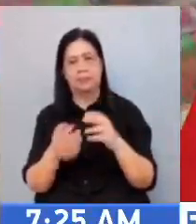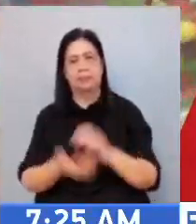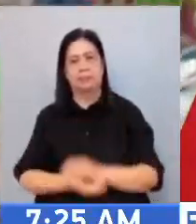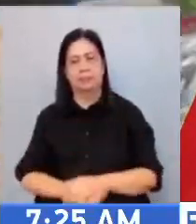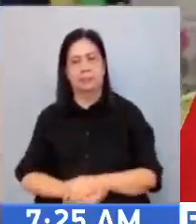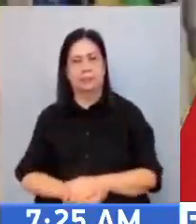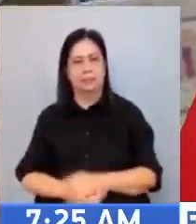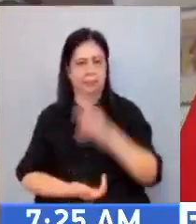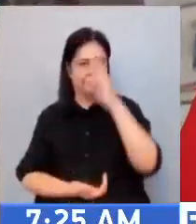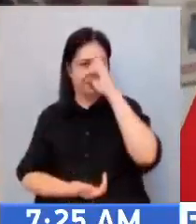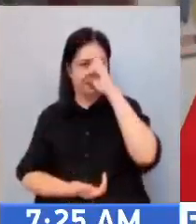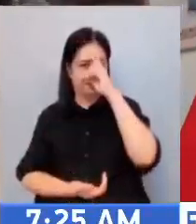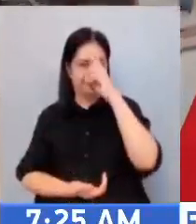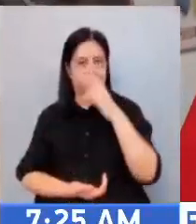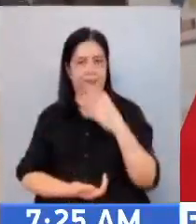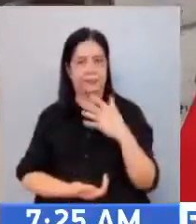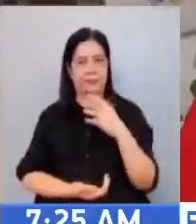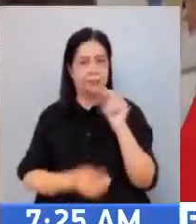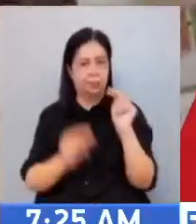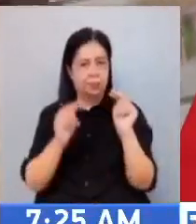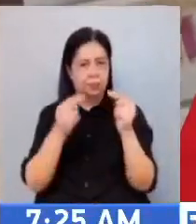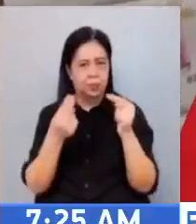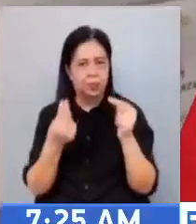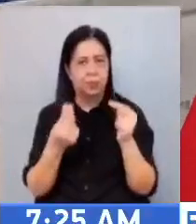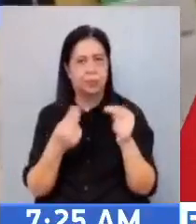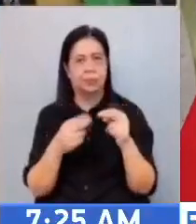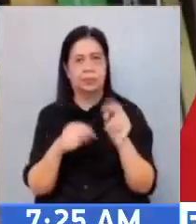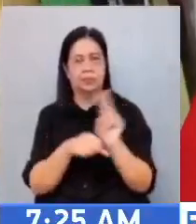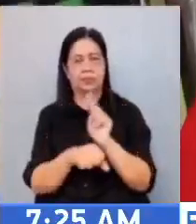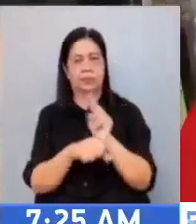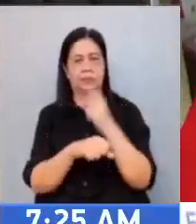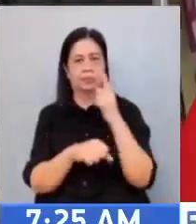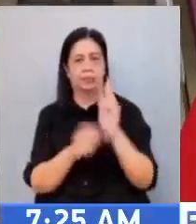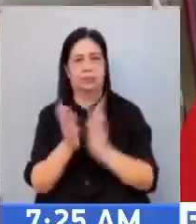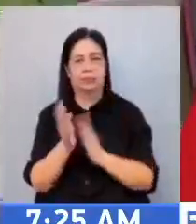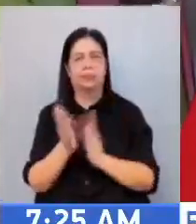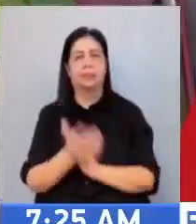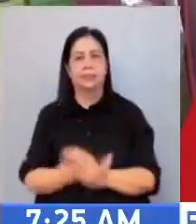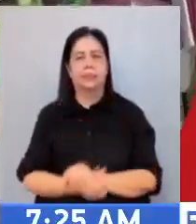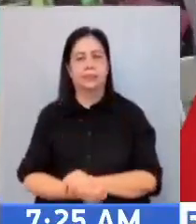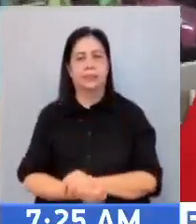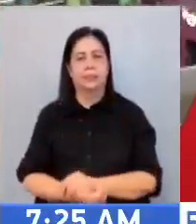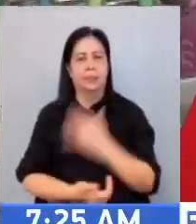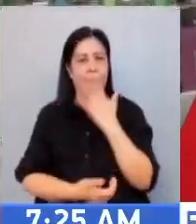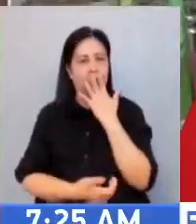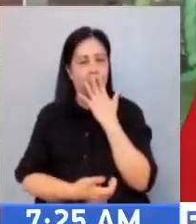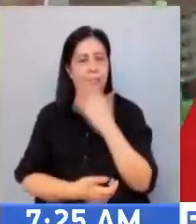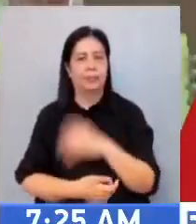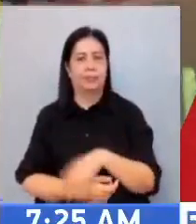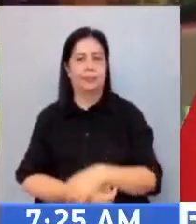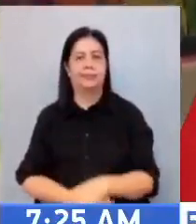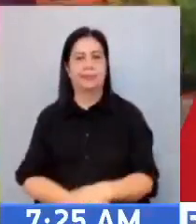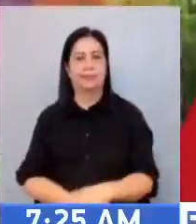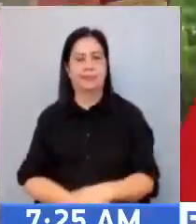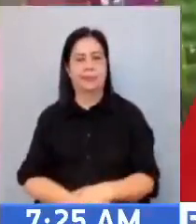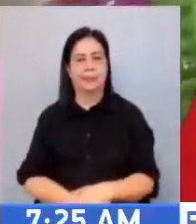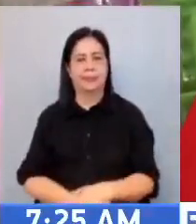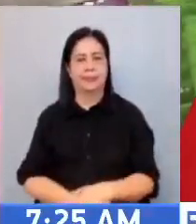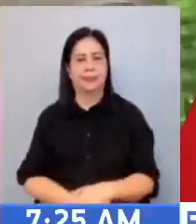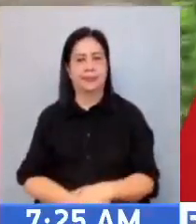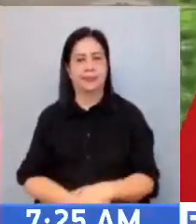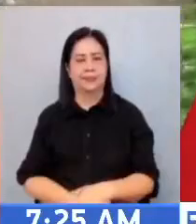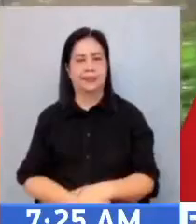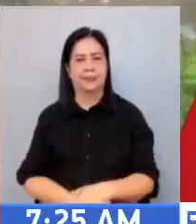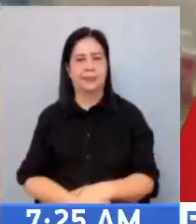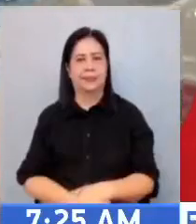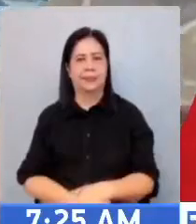Pencil. At saka notebook. Yung notebook. Mga gamit ng school po. Crayola, lapis. Bakit po kung doon kayo mamimili? Galing pa